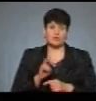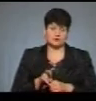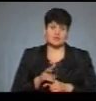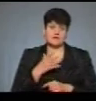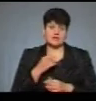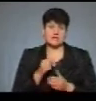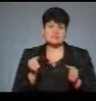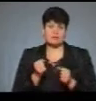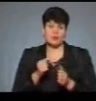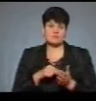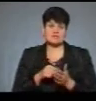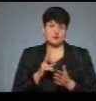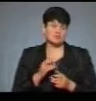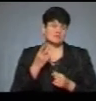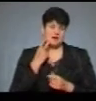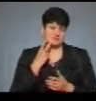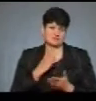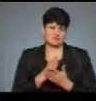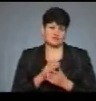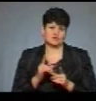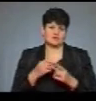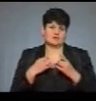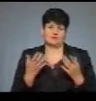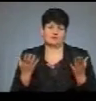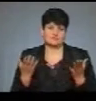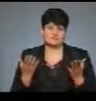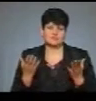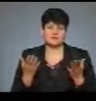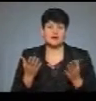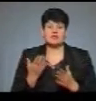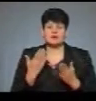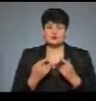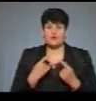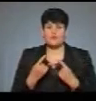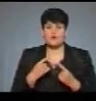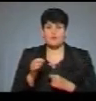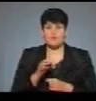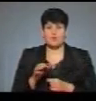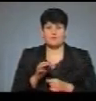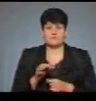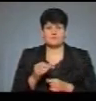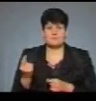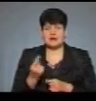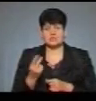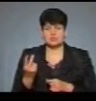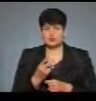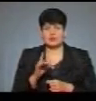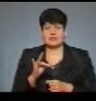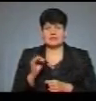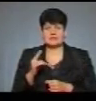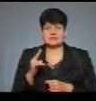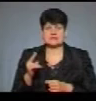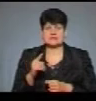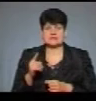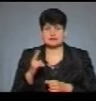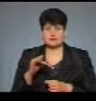зимове містечко, там завжди щось відбувається. Щодня свято. Якщо ми говоримо про перше і друге Різдво, скажімо так,